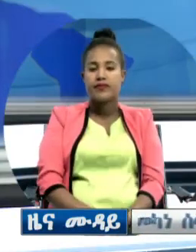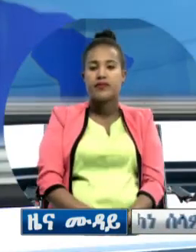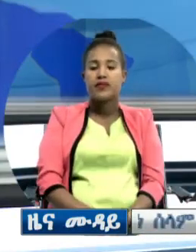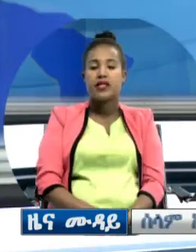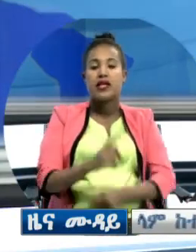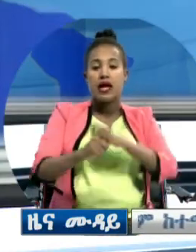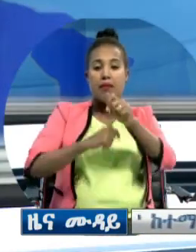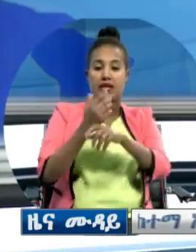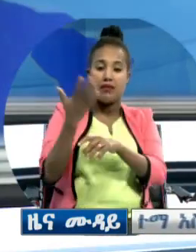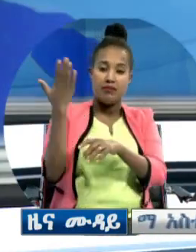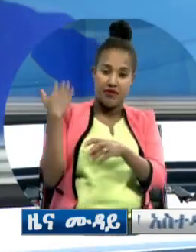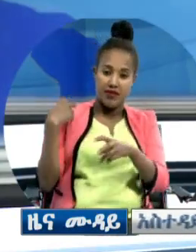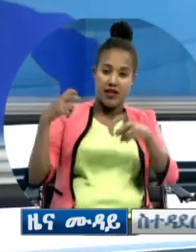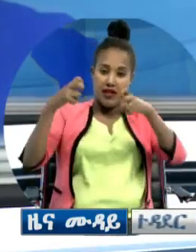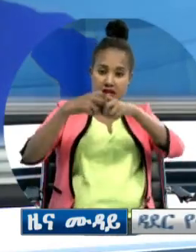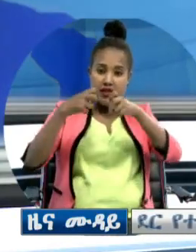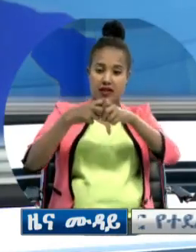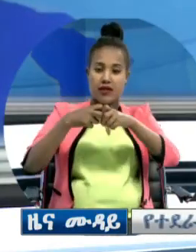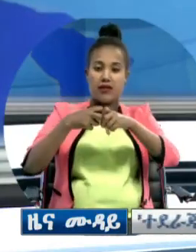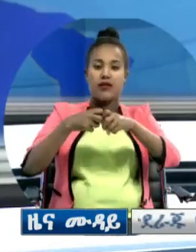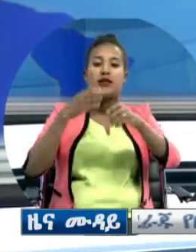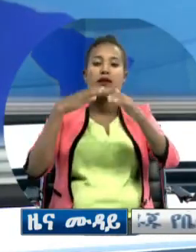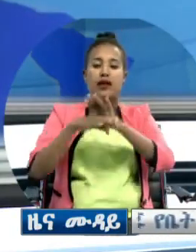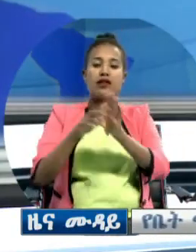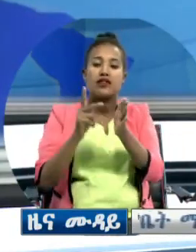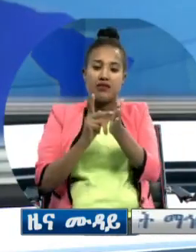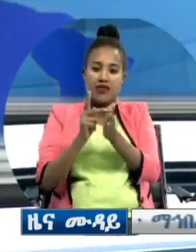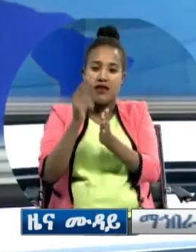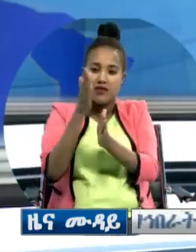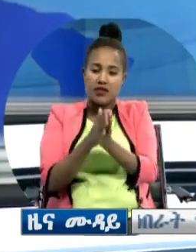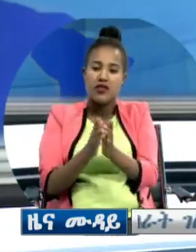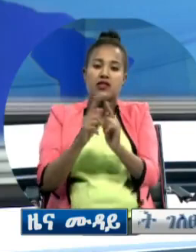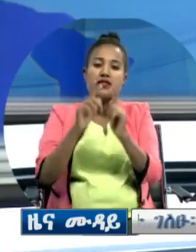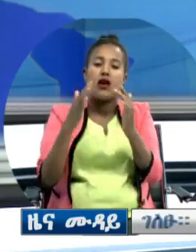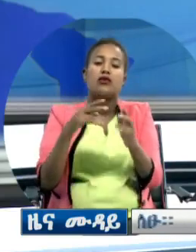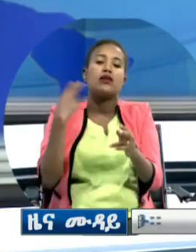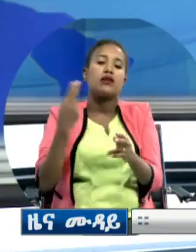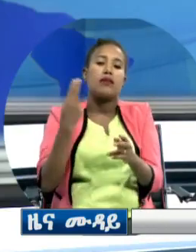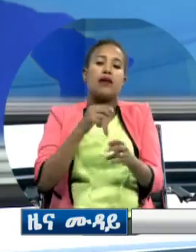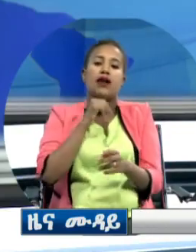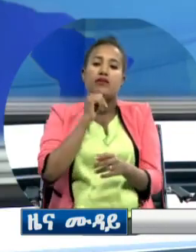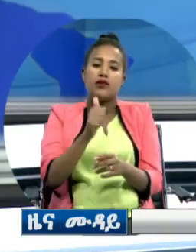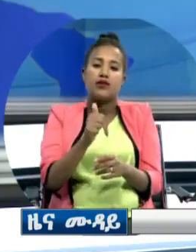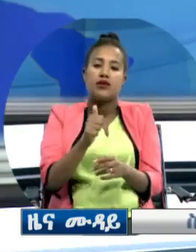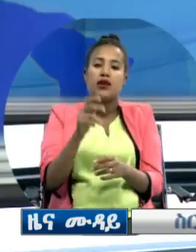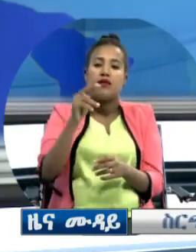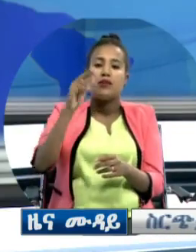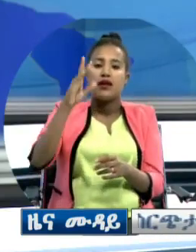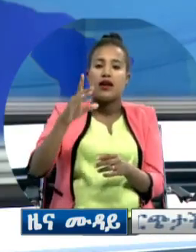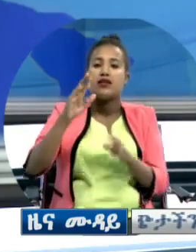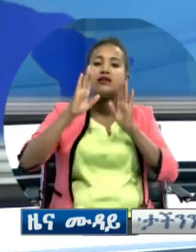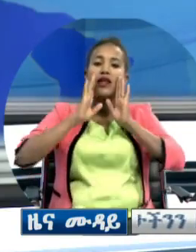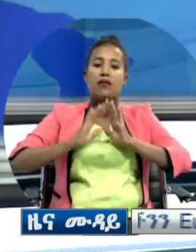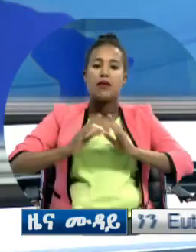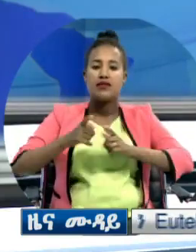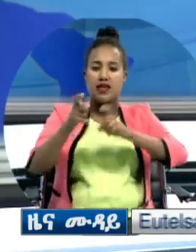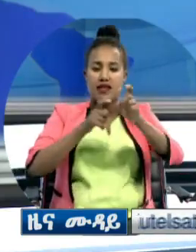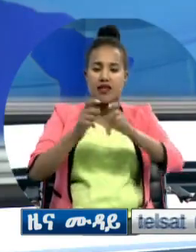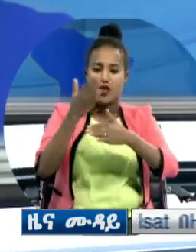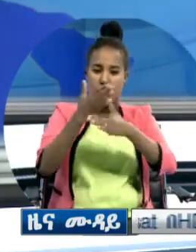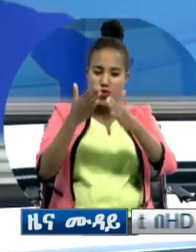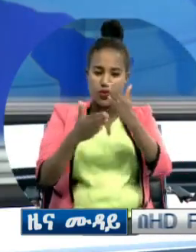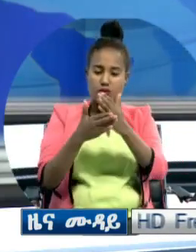ከአመታት በፊት የኤሌክትሪክ መብራት እንዲገባላቸው ክፍያ ቢፈጽሙም ዛሬም ድረስ ተጠቃሚ አለመሆናቸውን በመካነ ሰላም ከተማ አስተዳደር